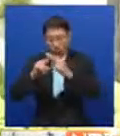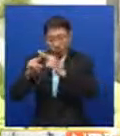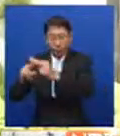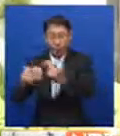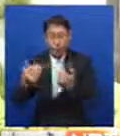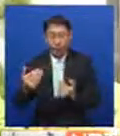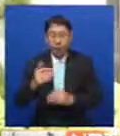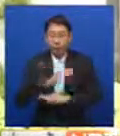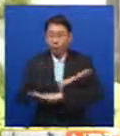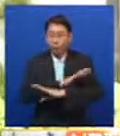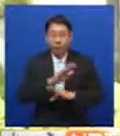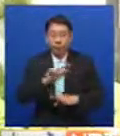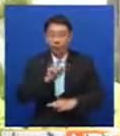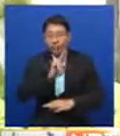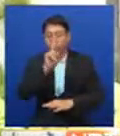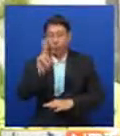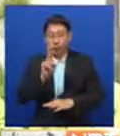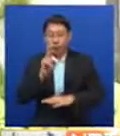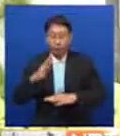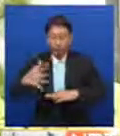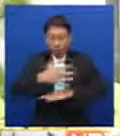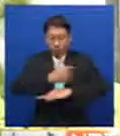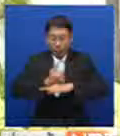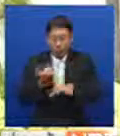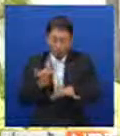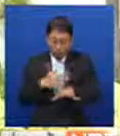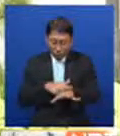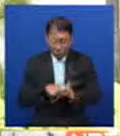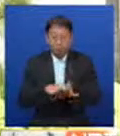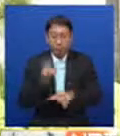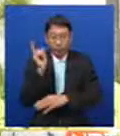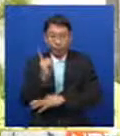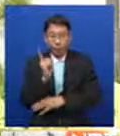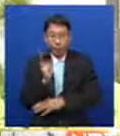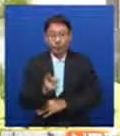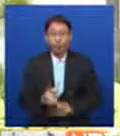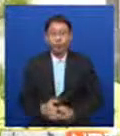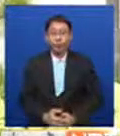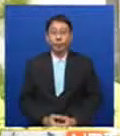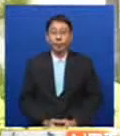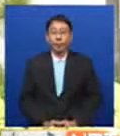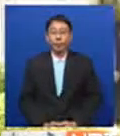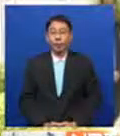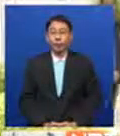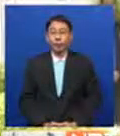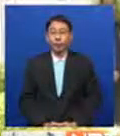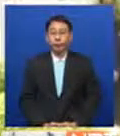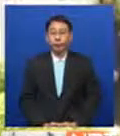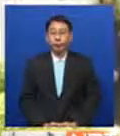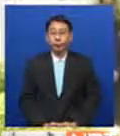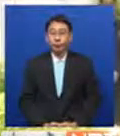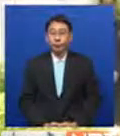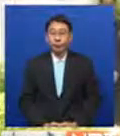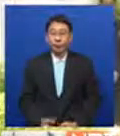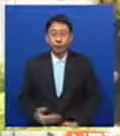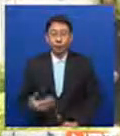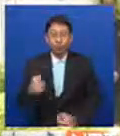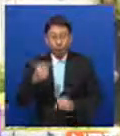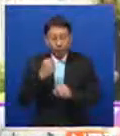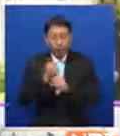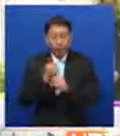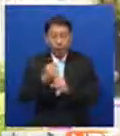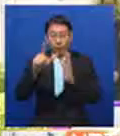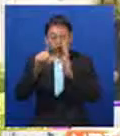ไม่นำอดีตนักการเมืองเข้ามาร่วมคณะรัฐมนตรีอย่างแน่นอนค่ะ ผมทำด้วยหลักการทั้งหมดผมทำด้วย